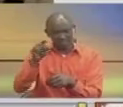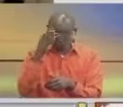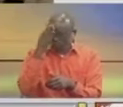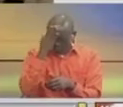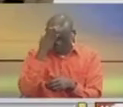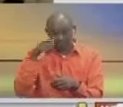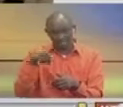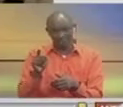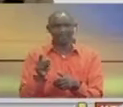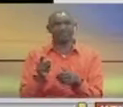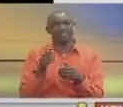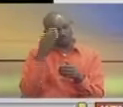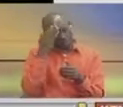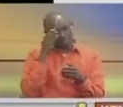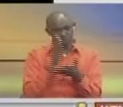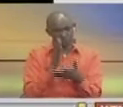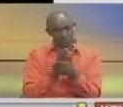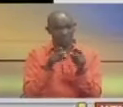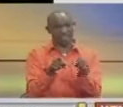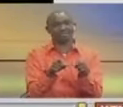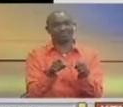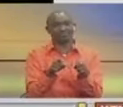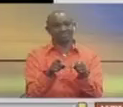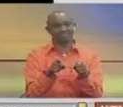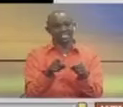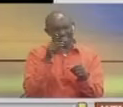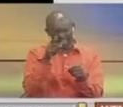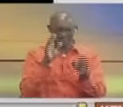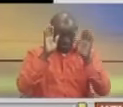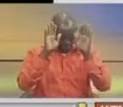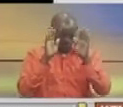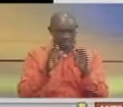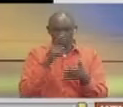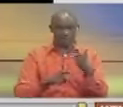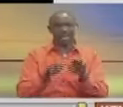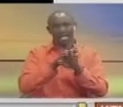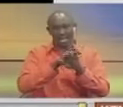kilichokuwa kikiwatonesha kidonda na ambacho anadai kilikuwa swala la ardhi.